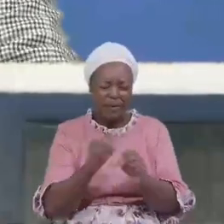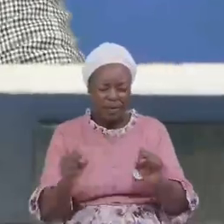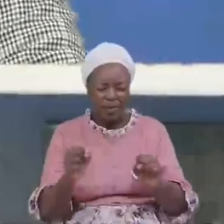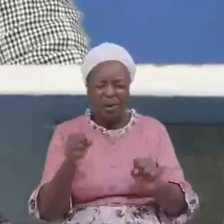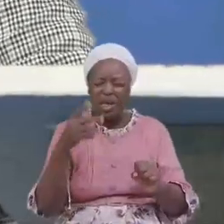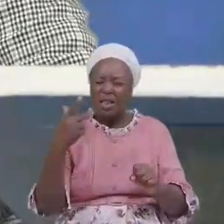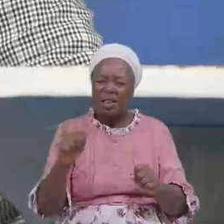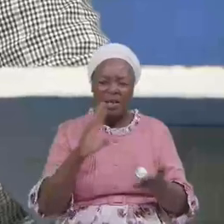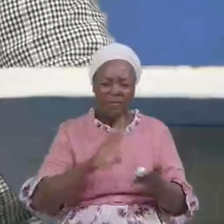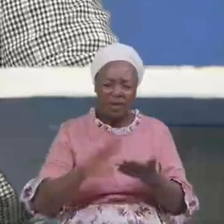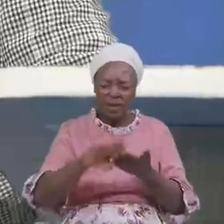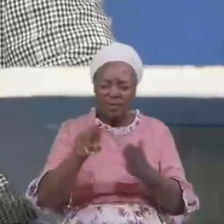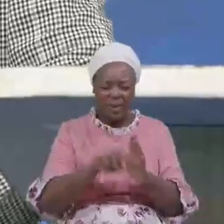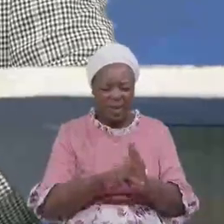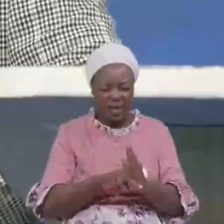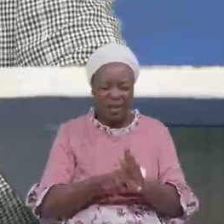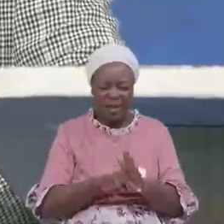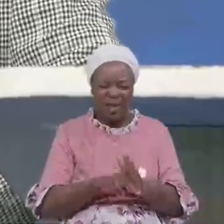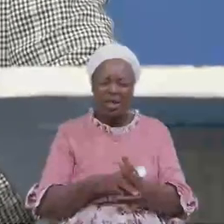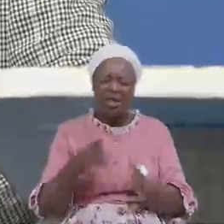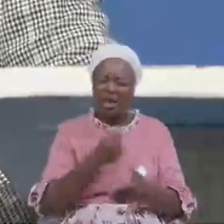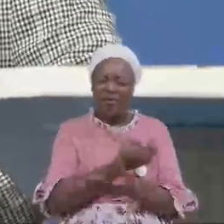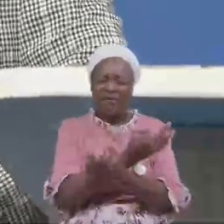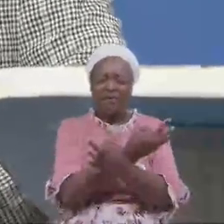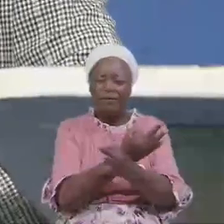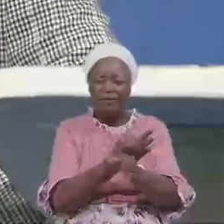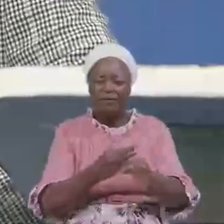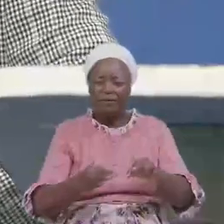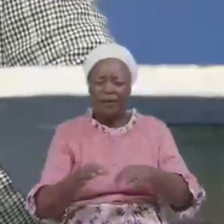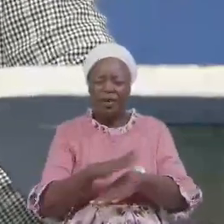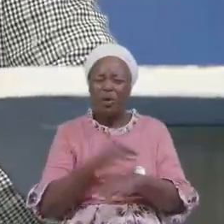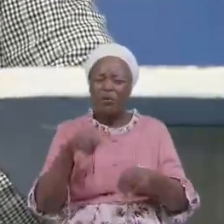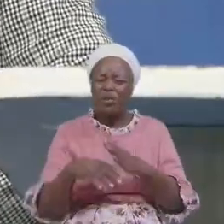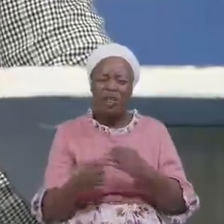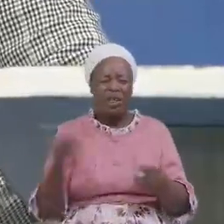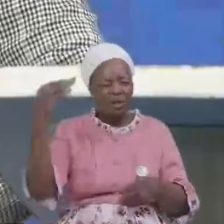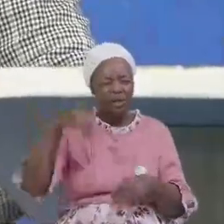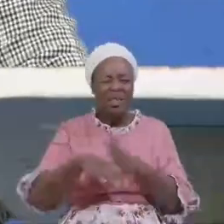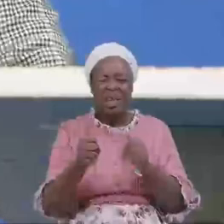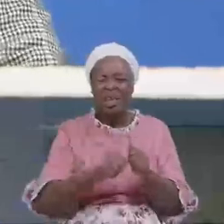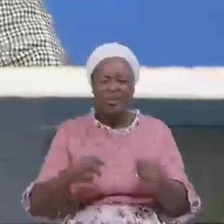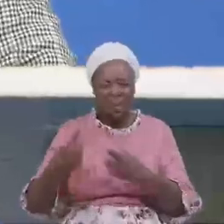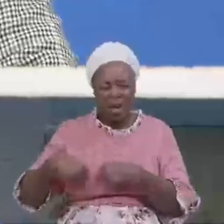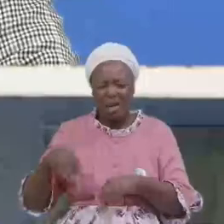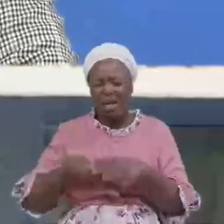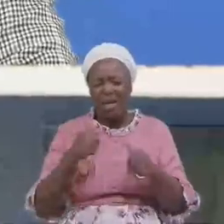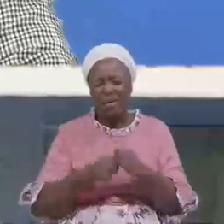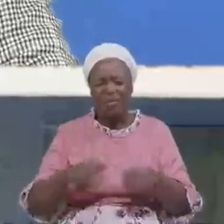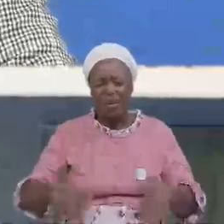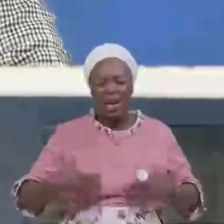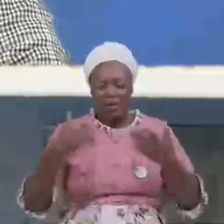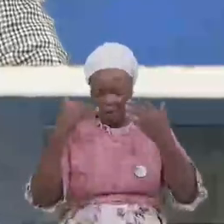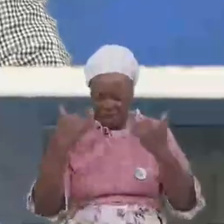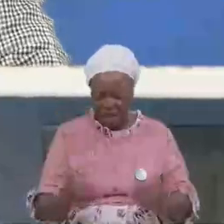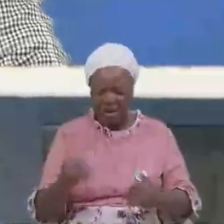le pardon, la libération, la grâce dans chaque cœur, dans chaque vie, maintenant même au